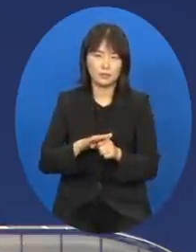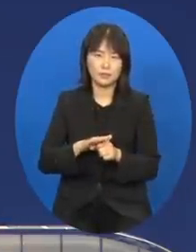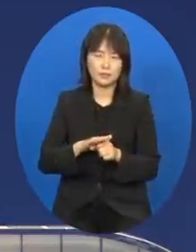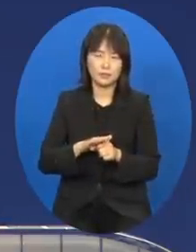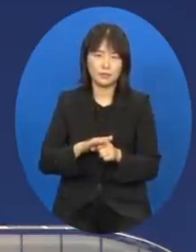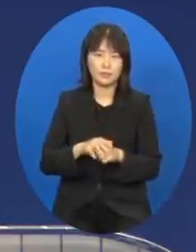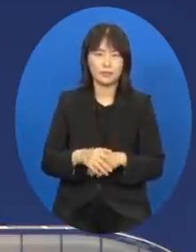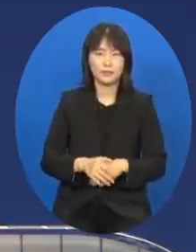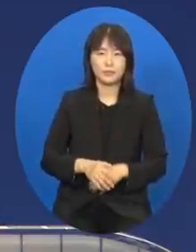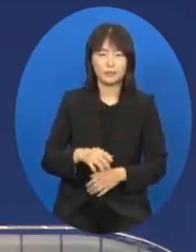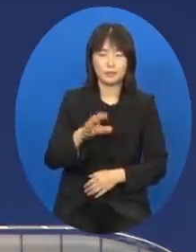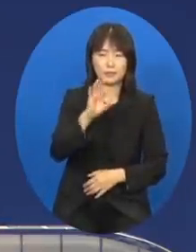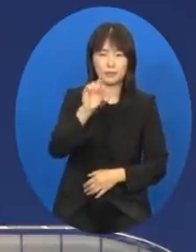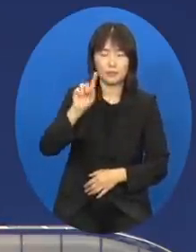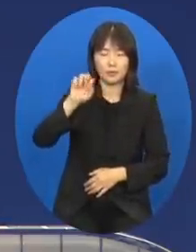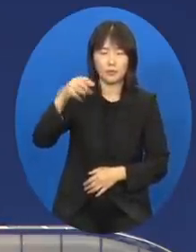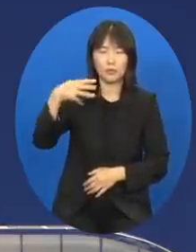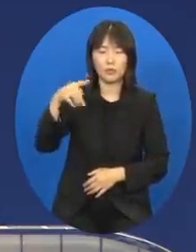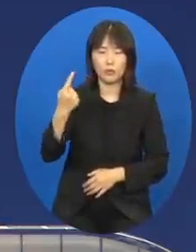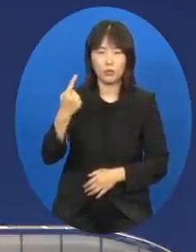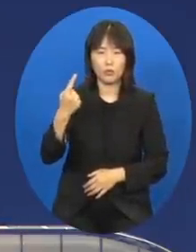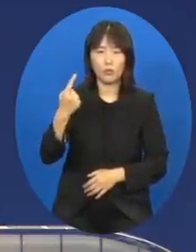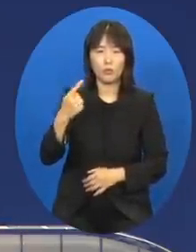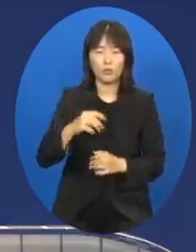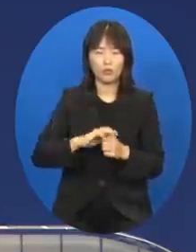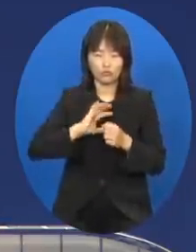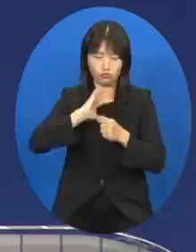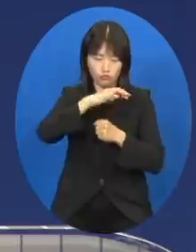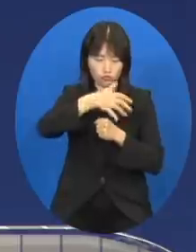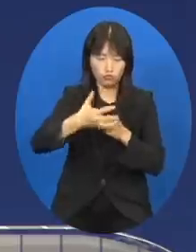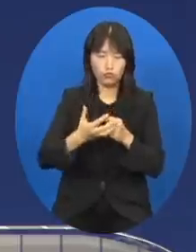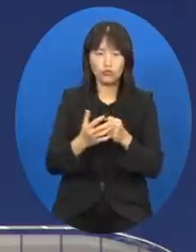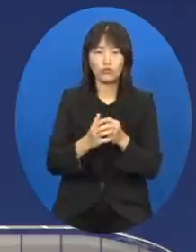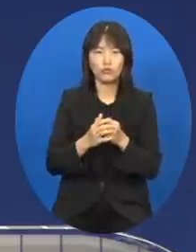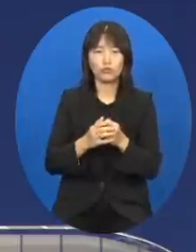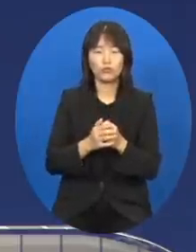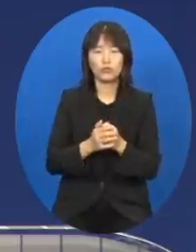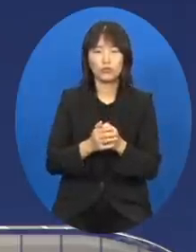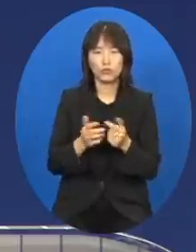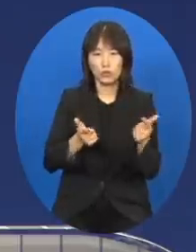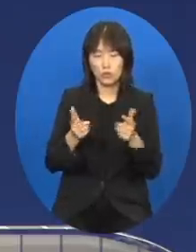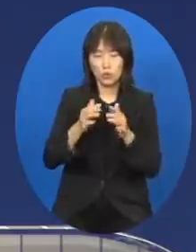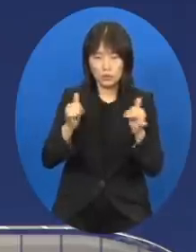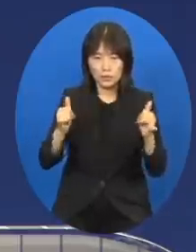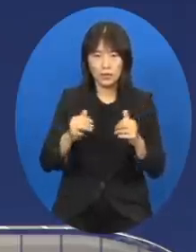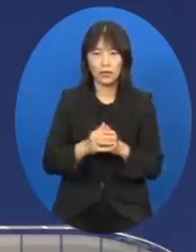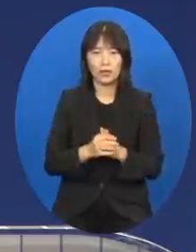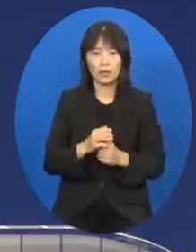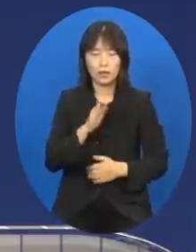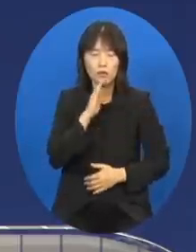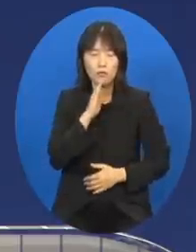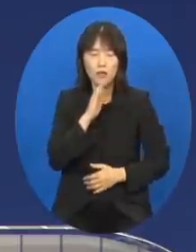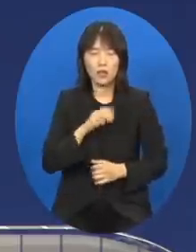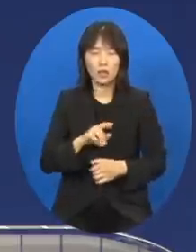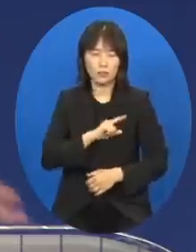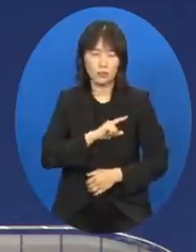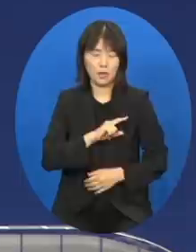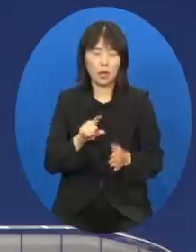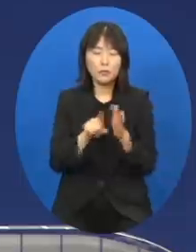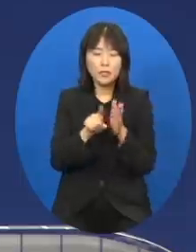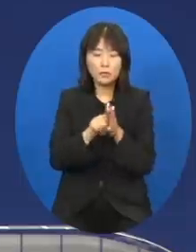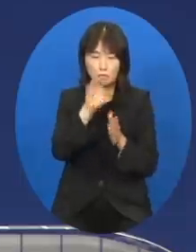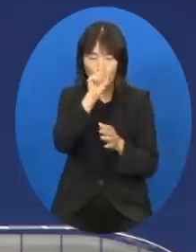아폴로 15호 우주 비행사인 제임스 어윈이라는 사람은 참 믿음이 좋은 사람입니다.